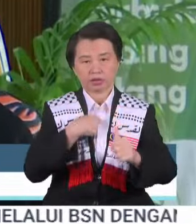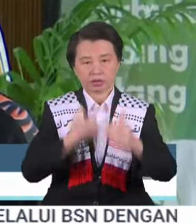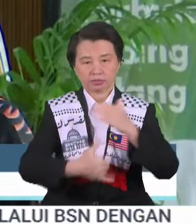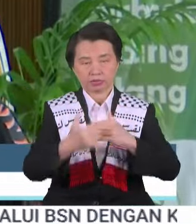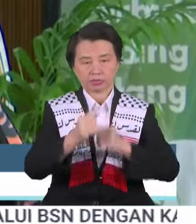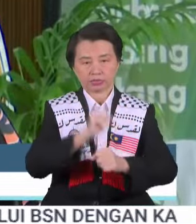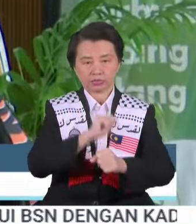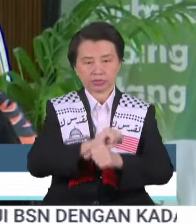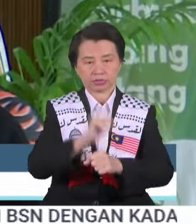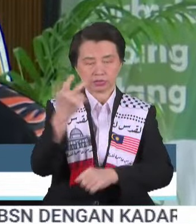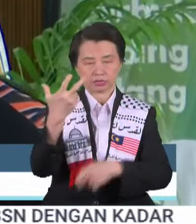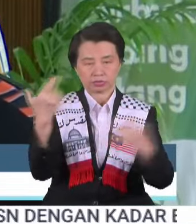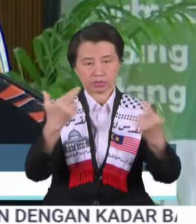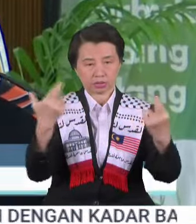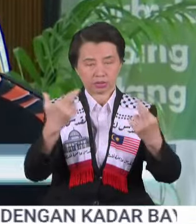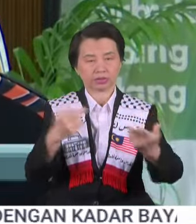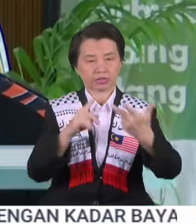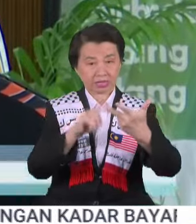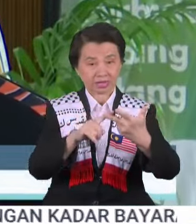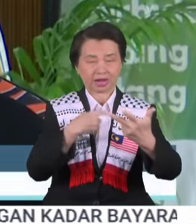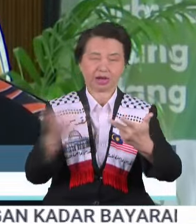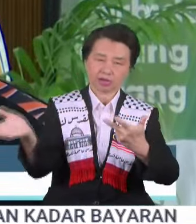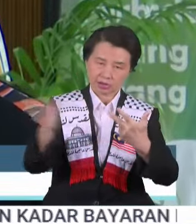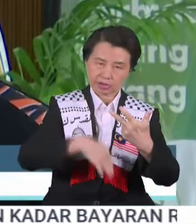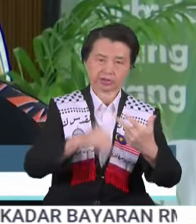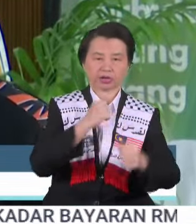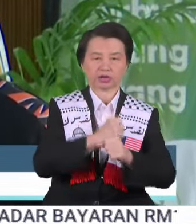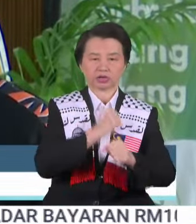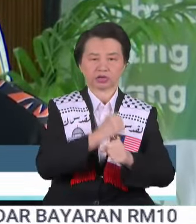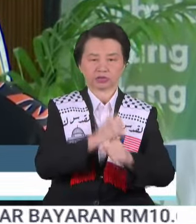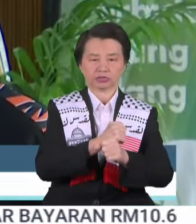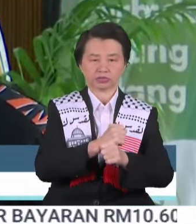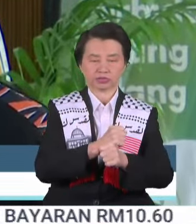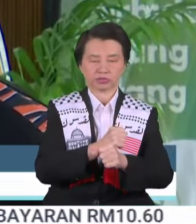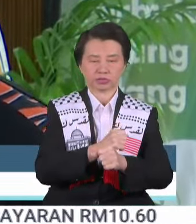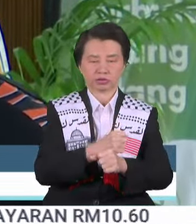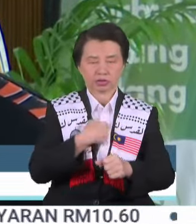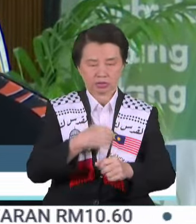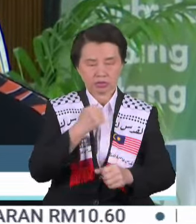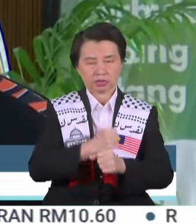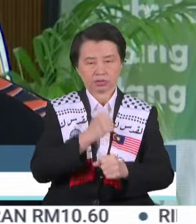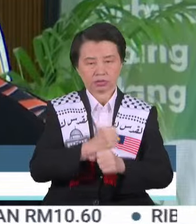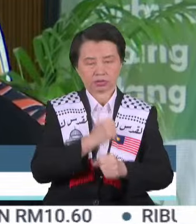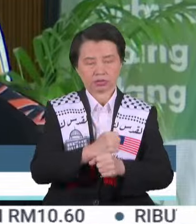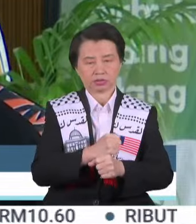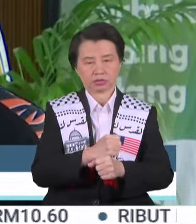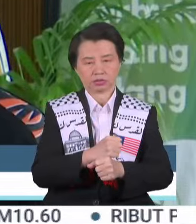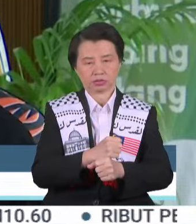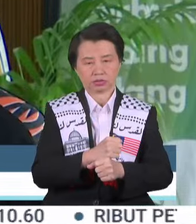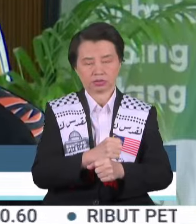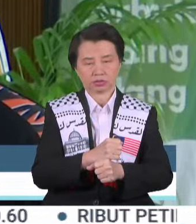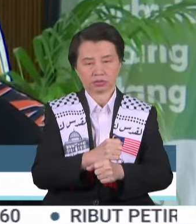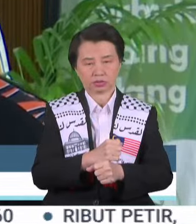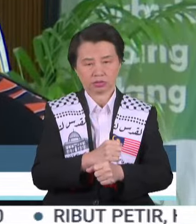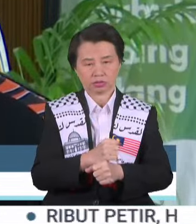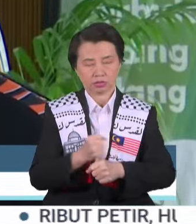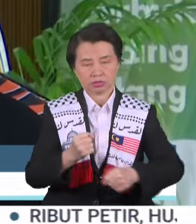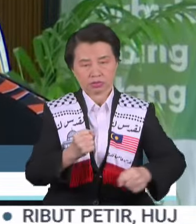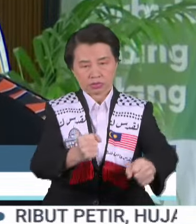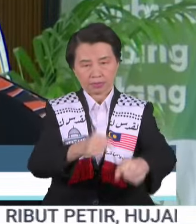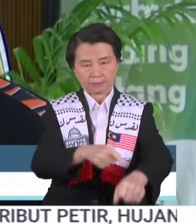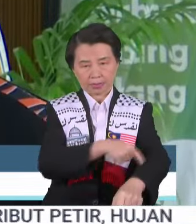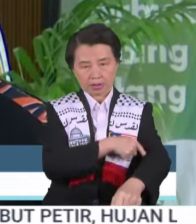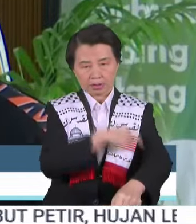kerja pada raya ketiga sebab saya rumah saya kebetulan bekerja di Hospital Kajang. So